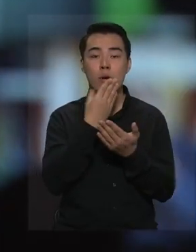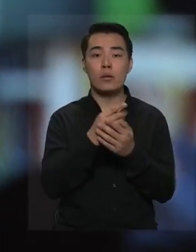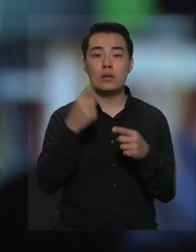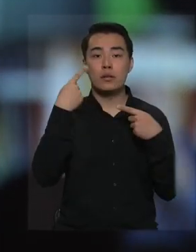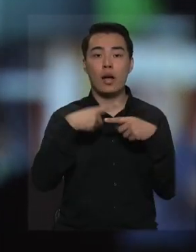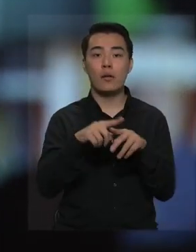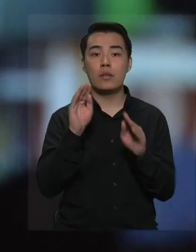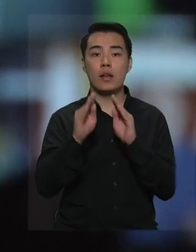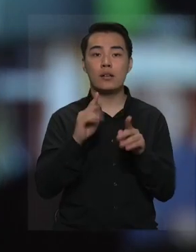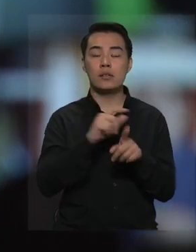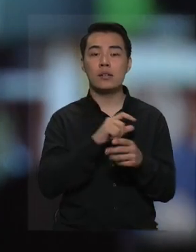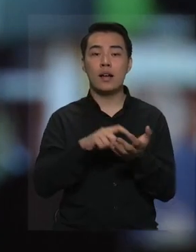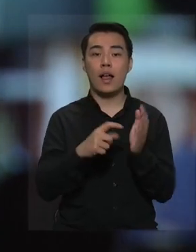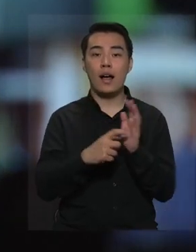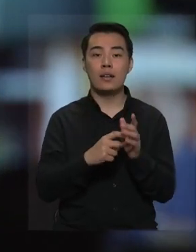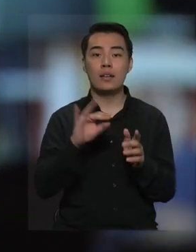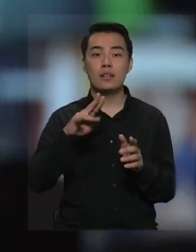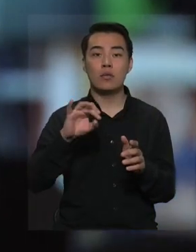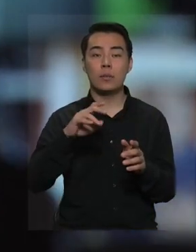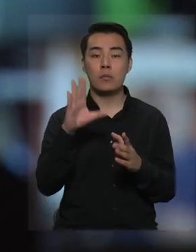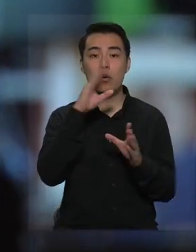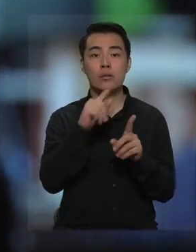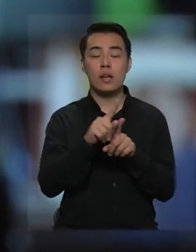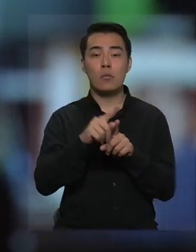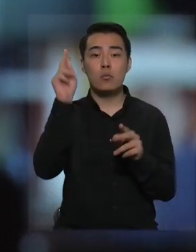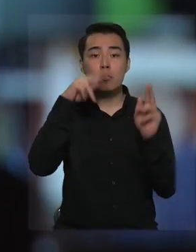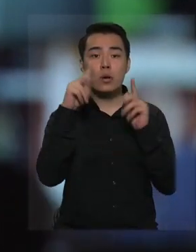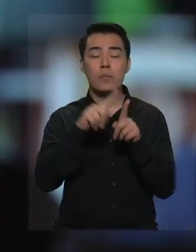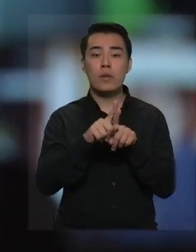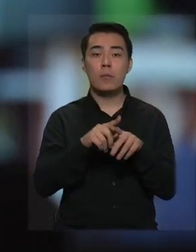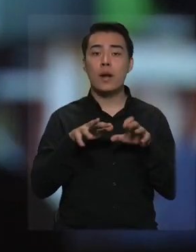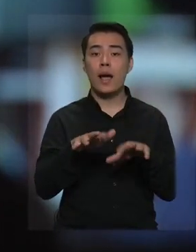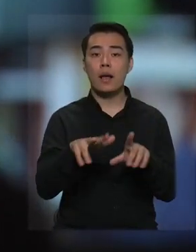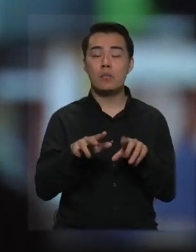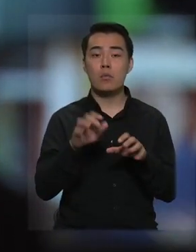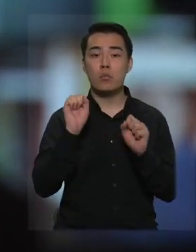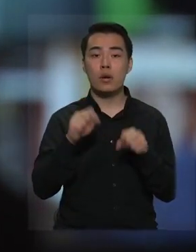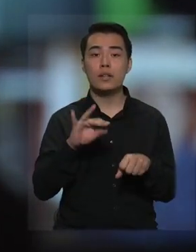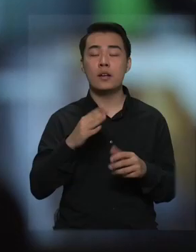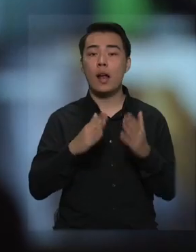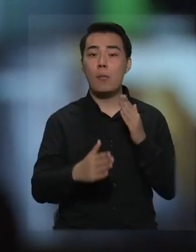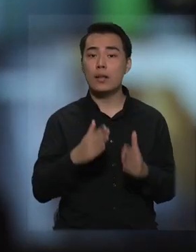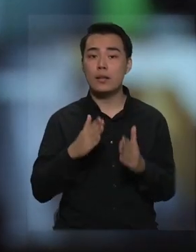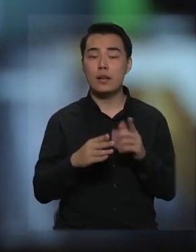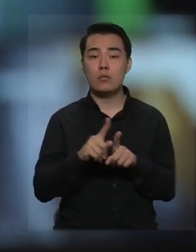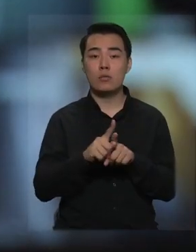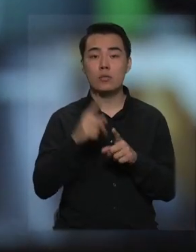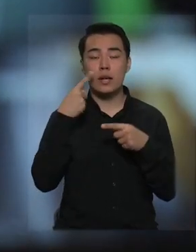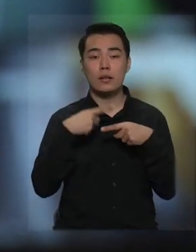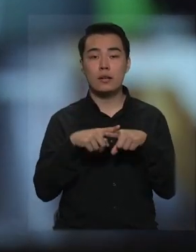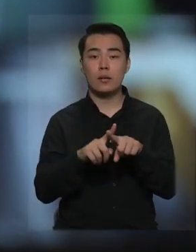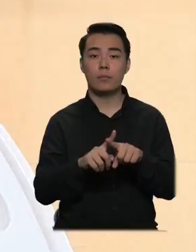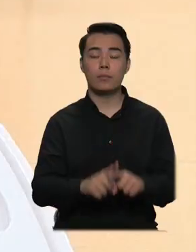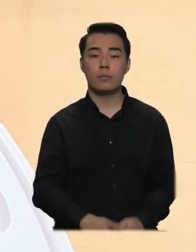оснащен оснащению класса информатики смогут углубленно изучать основы программирования и робототехники